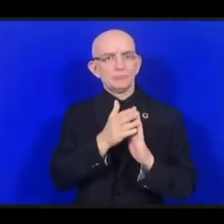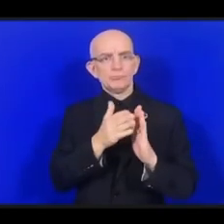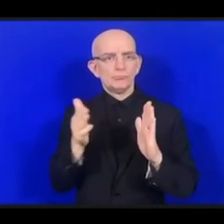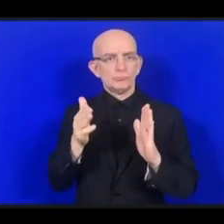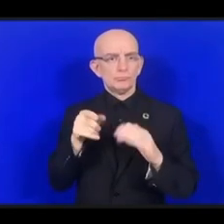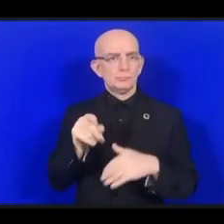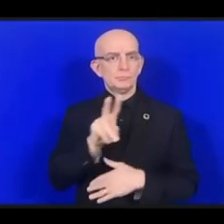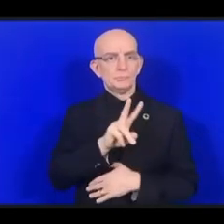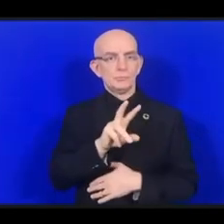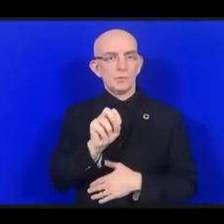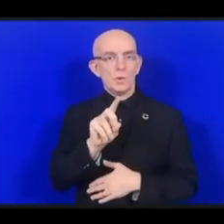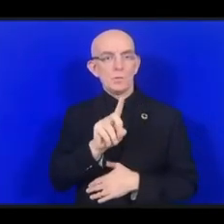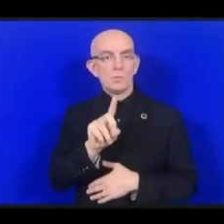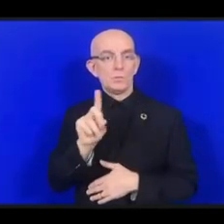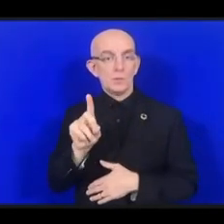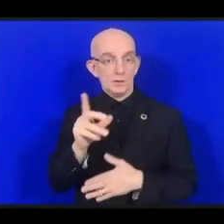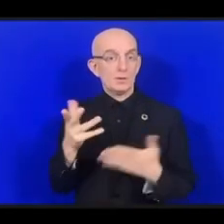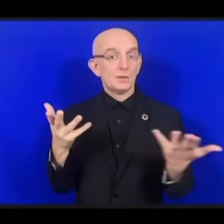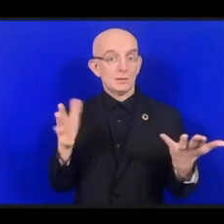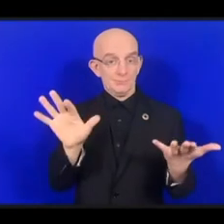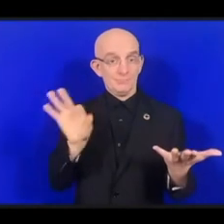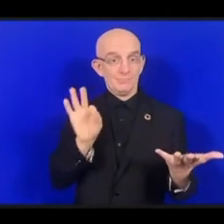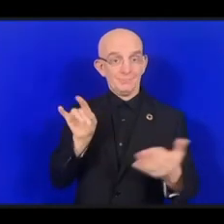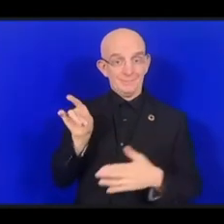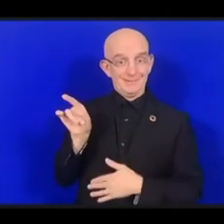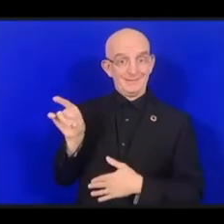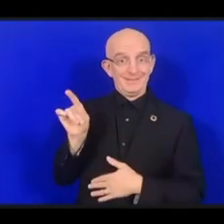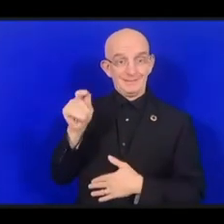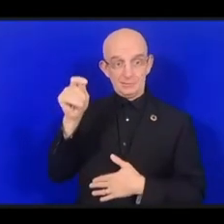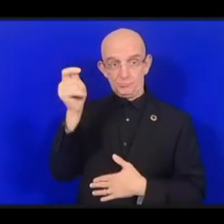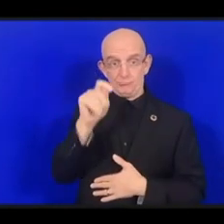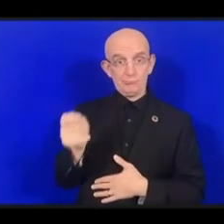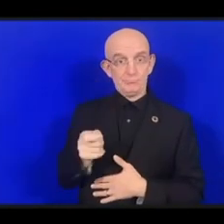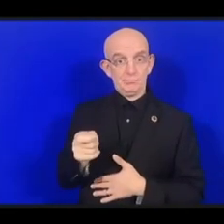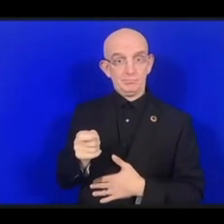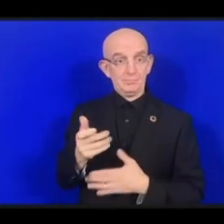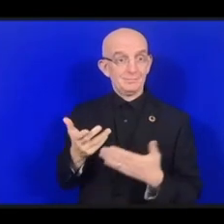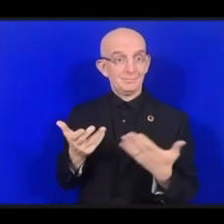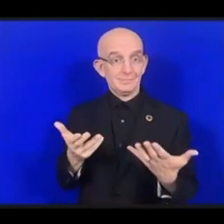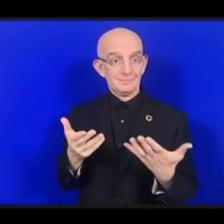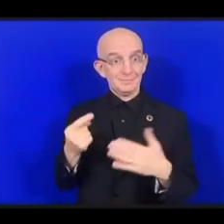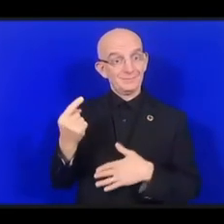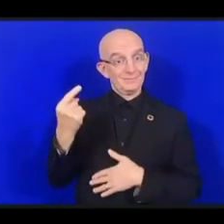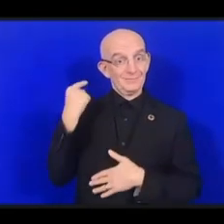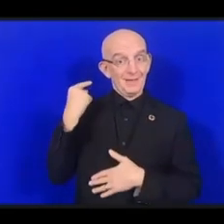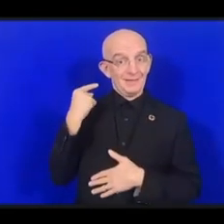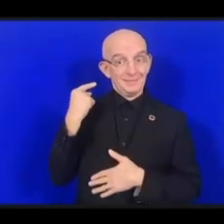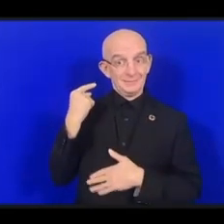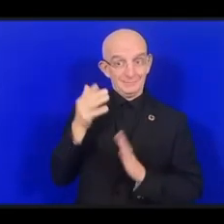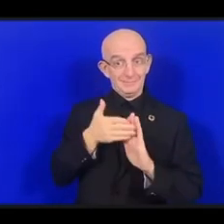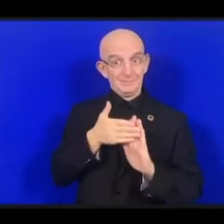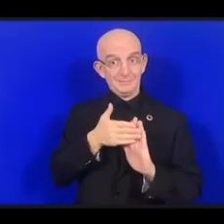exactement ce à quoi je m'attendais à l'époque ce mot Kizuna